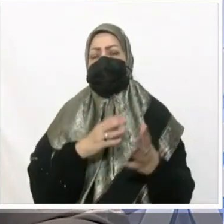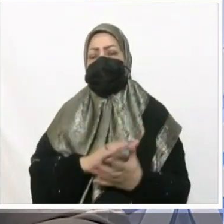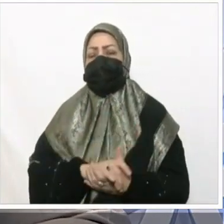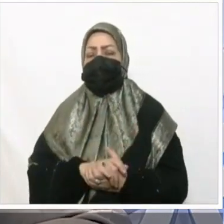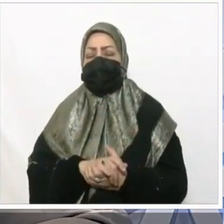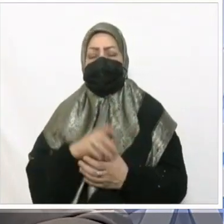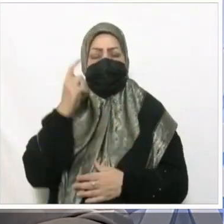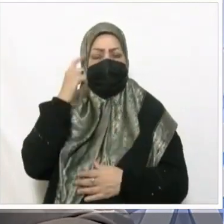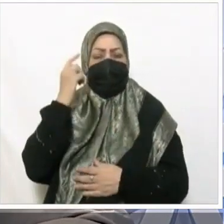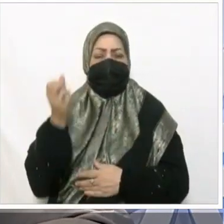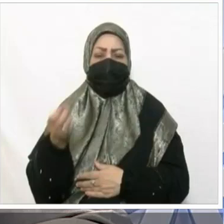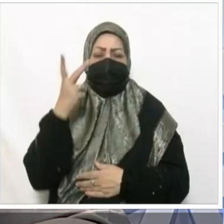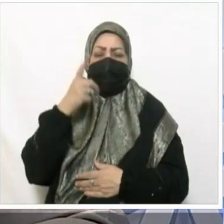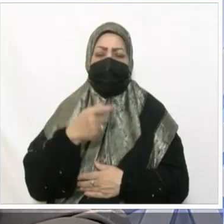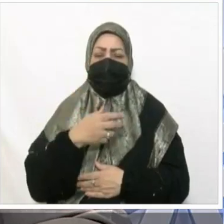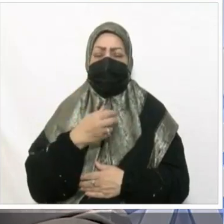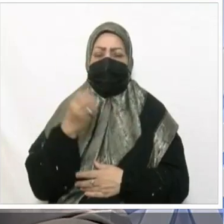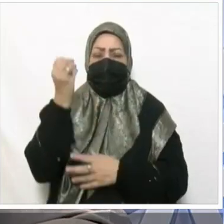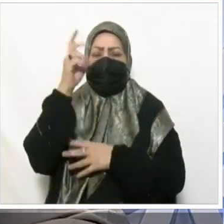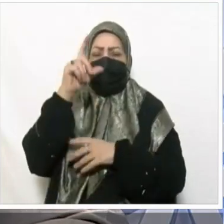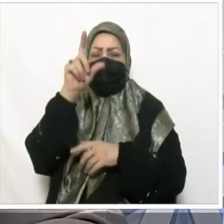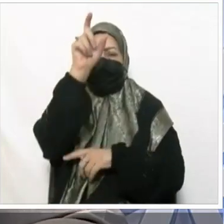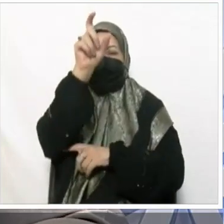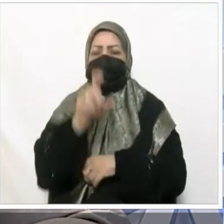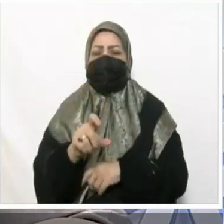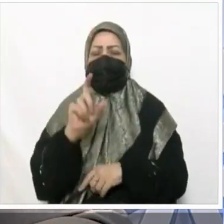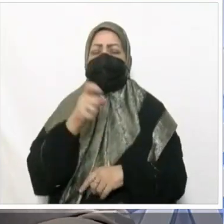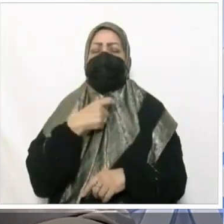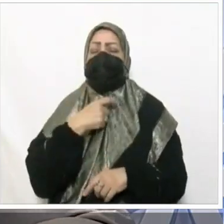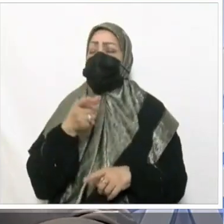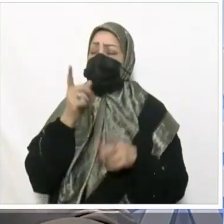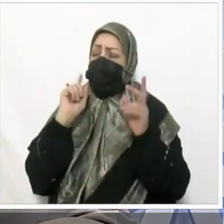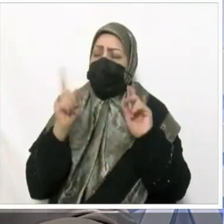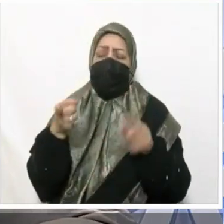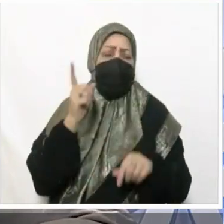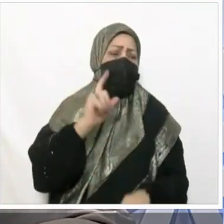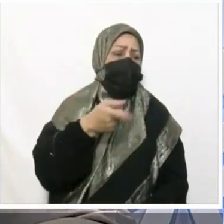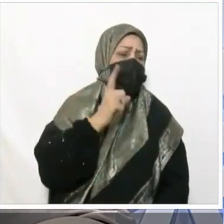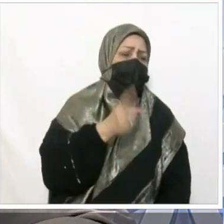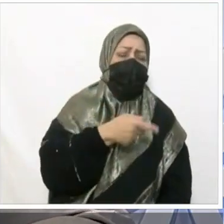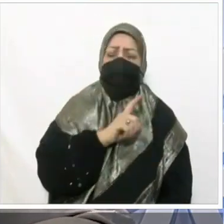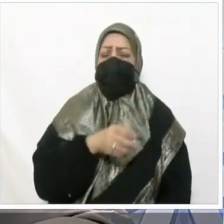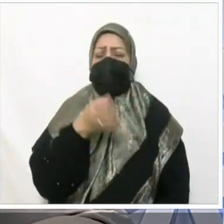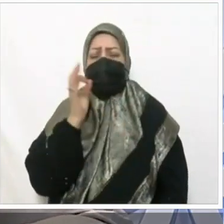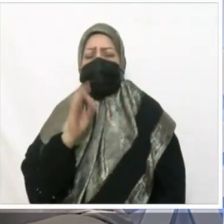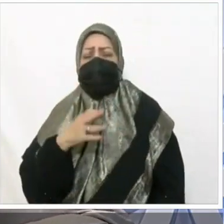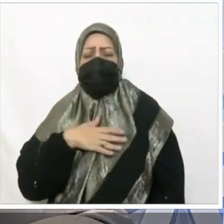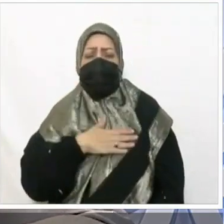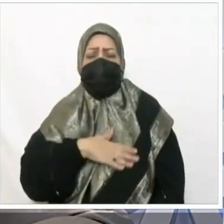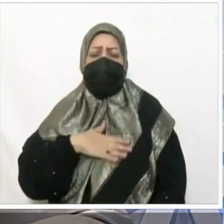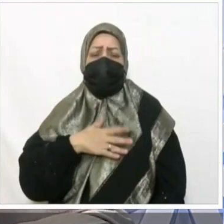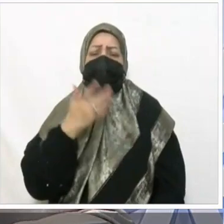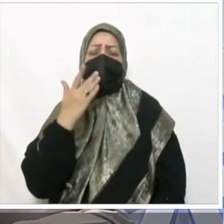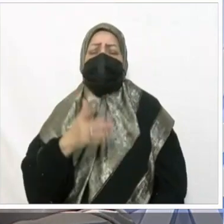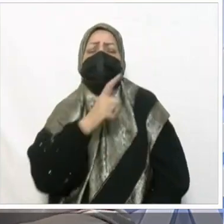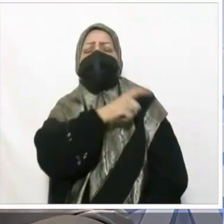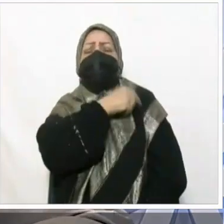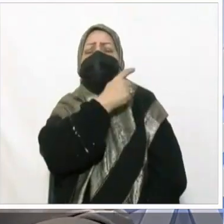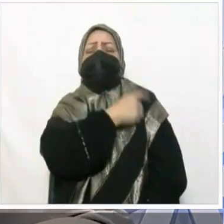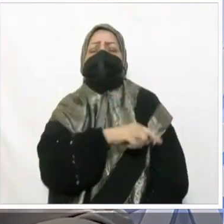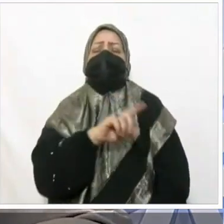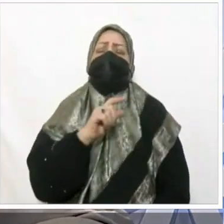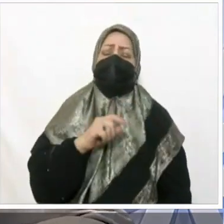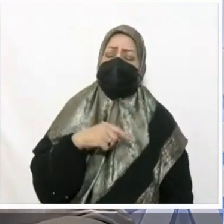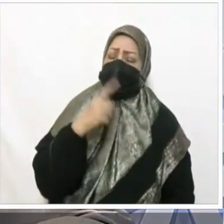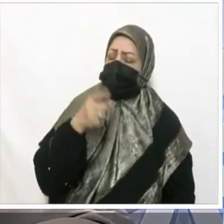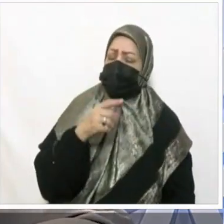المنابر ومكنت دروس الوعظ، وللأسف يعني بعض الممكنين، لا أعم،